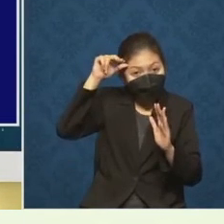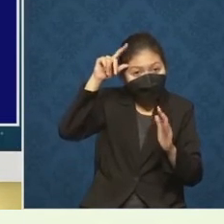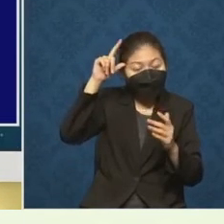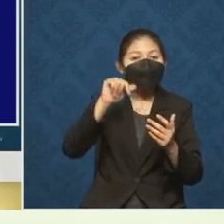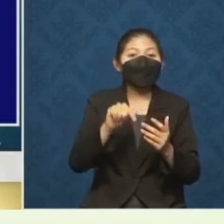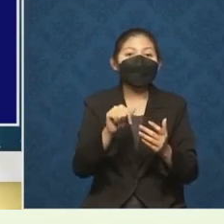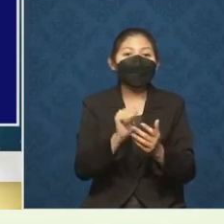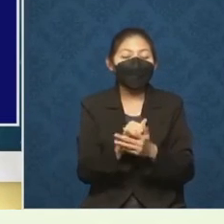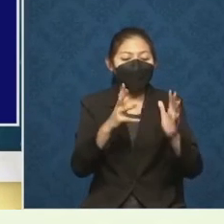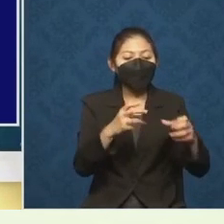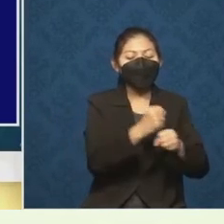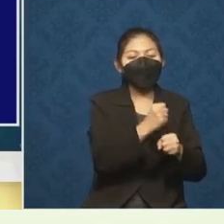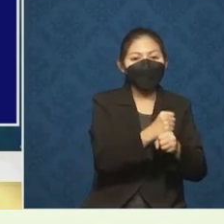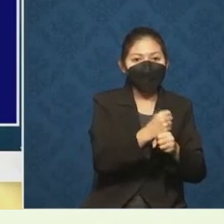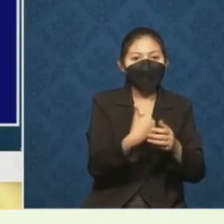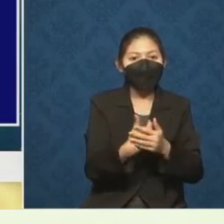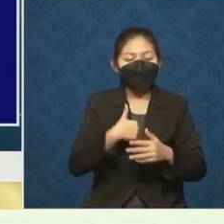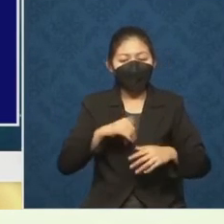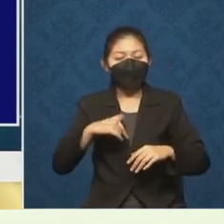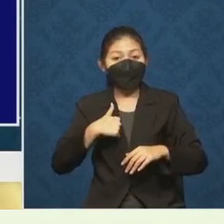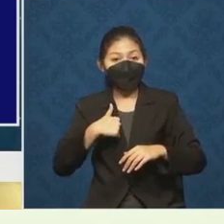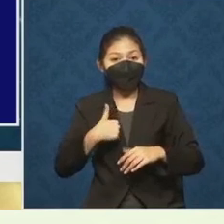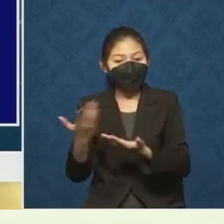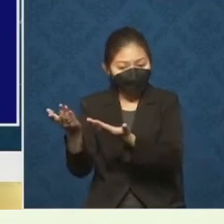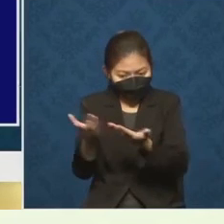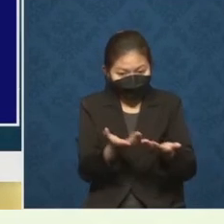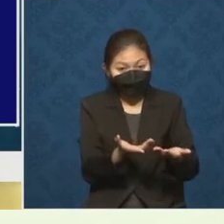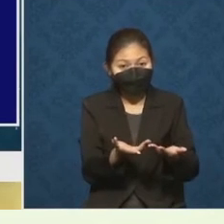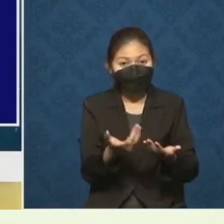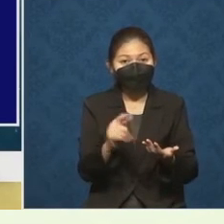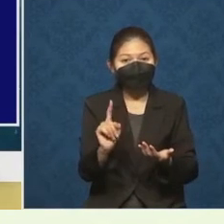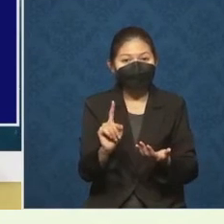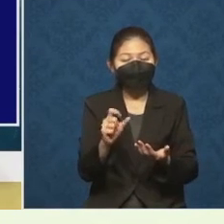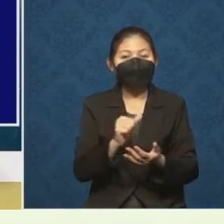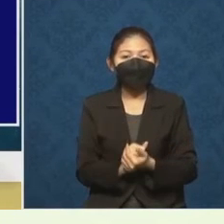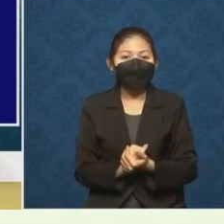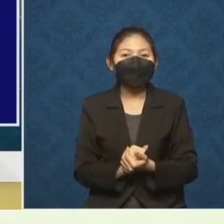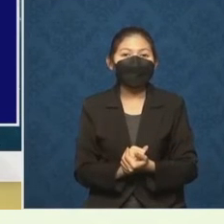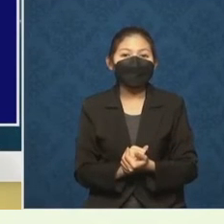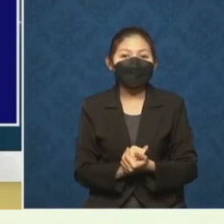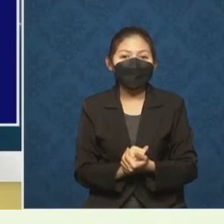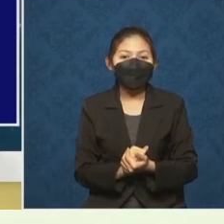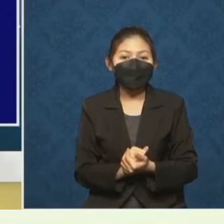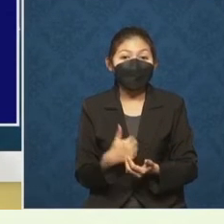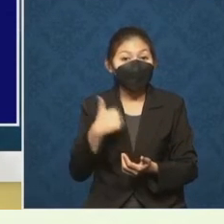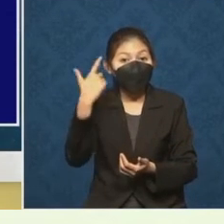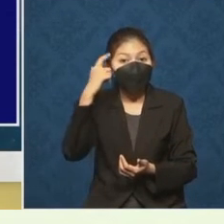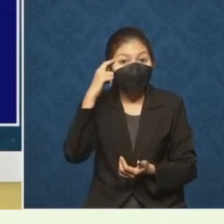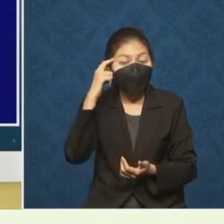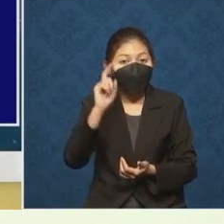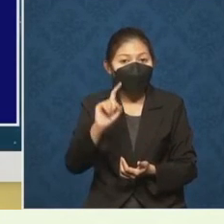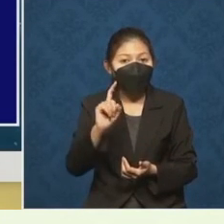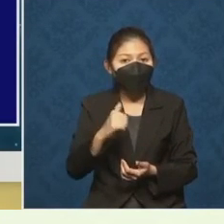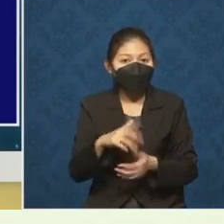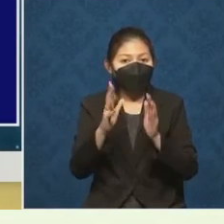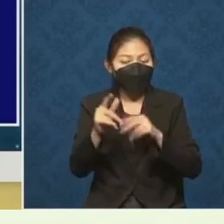มนี่ในการวิธีการผมก็เชิญมานะครับท่านประธานครับท่านรู้ไหมไอ้ผู้ตรวจการเลือกตั้งเขาตอบผมว่า